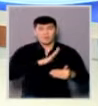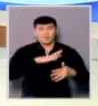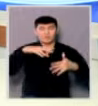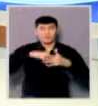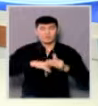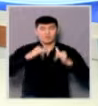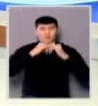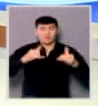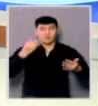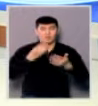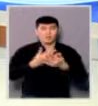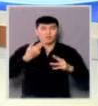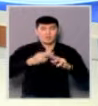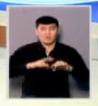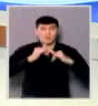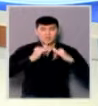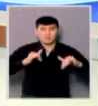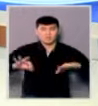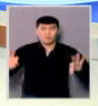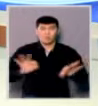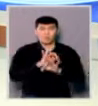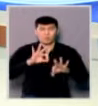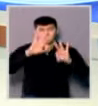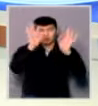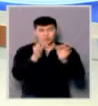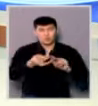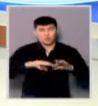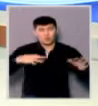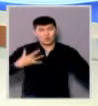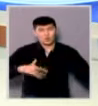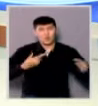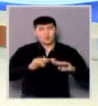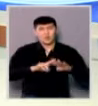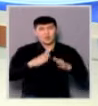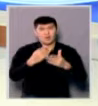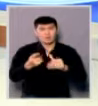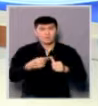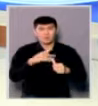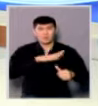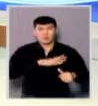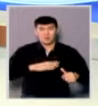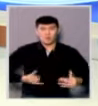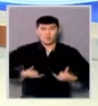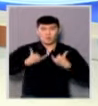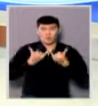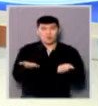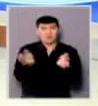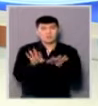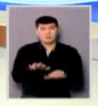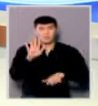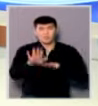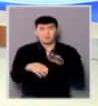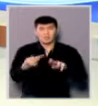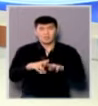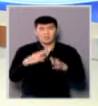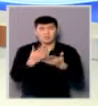внес неоценимый вклад в развитие музыкального искусства кьюя. О кавалере Ордена Почета, который оставил за собой